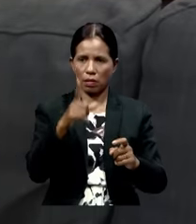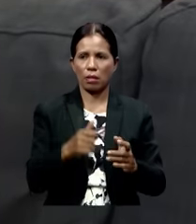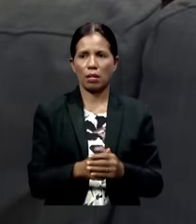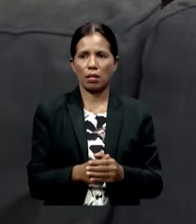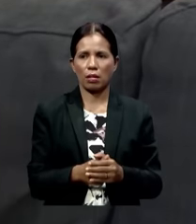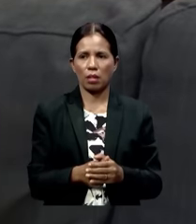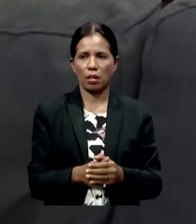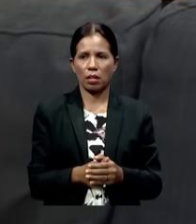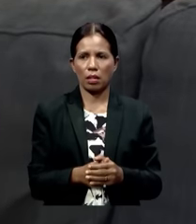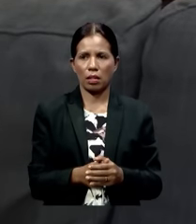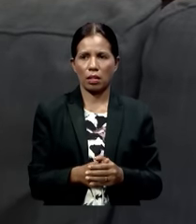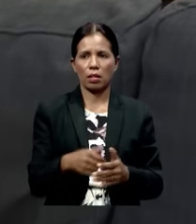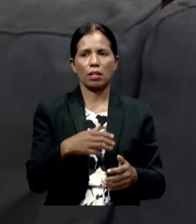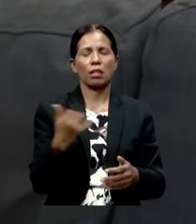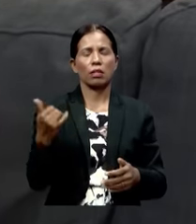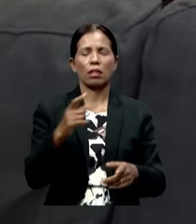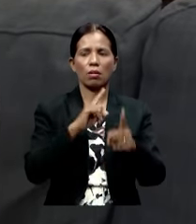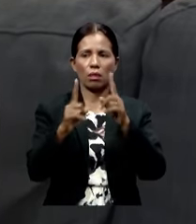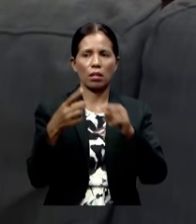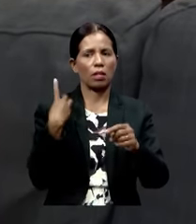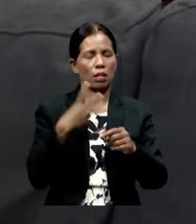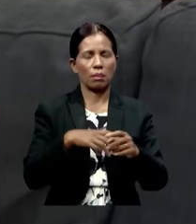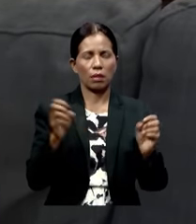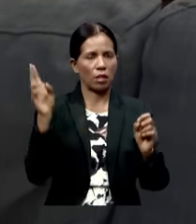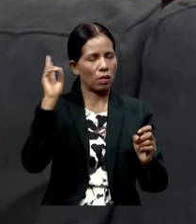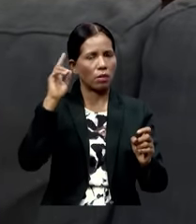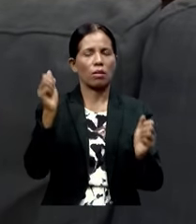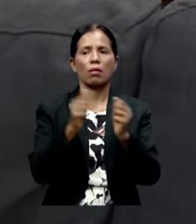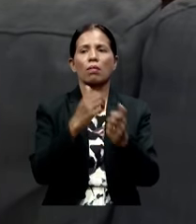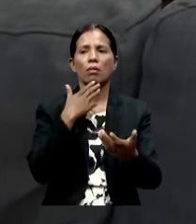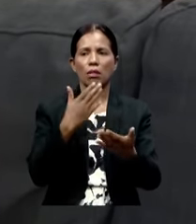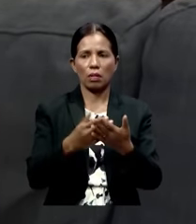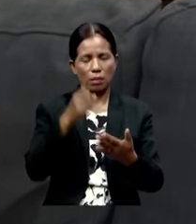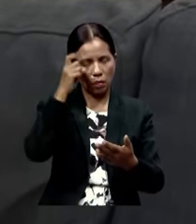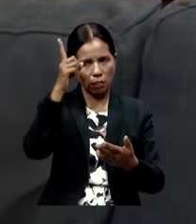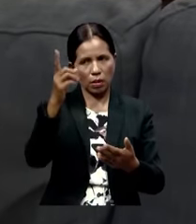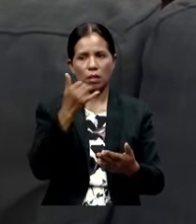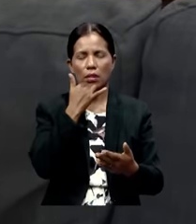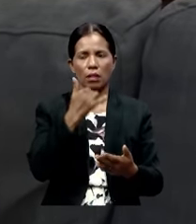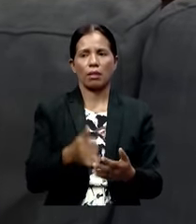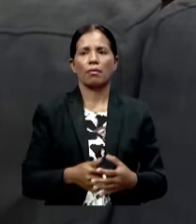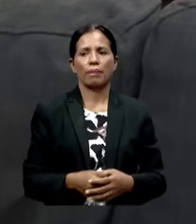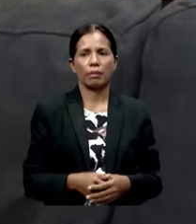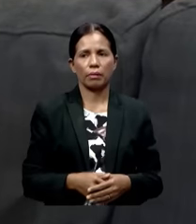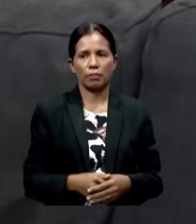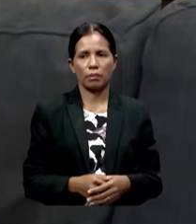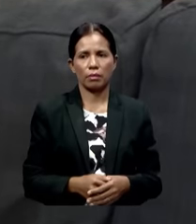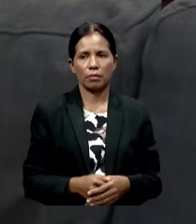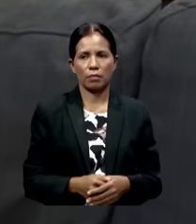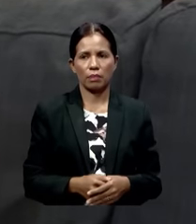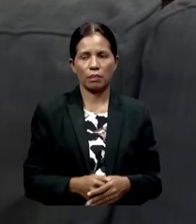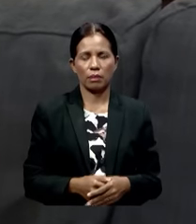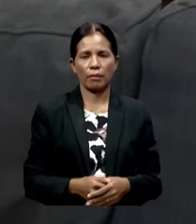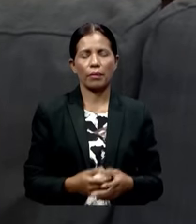rumah sierra pronunciasi sahne saya halam mos ladun rona dia. Entah ambil komprehensi salah urusan hatan mos salah yang bah. Nah, jadi